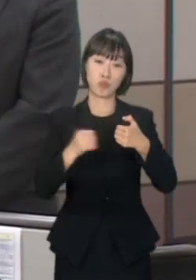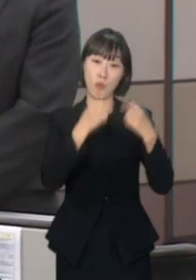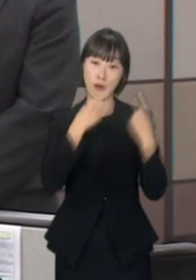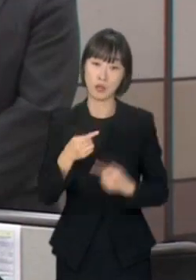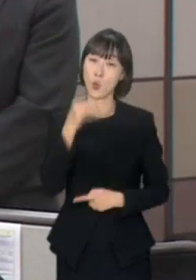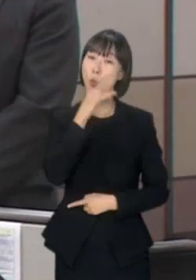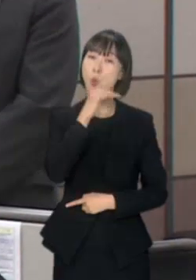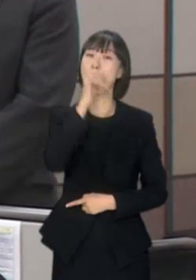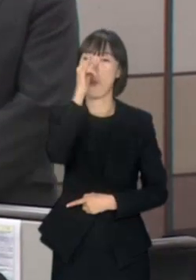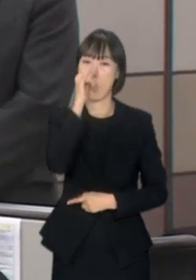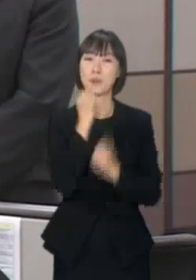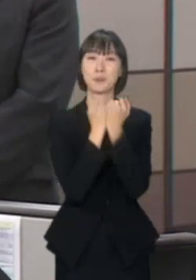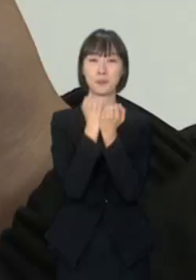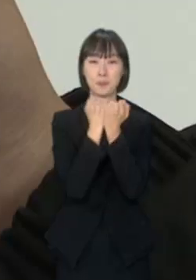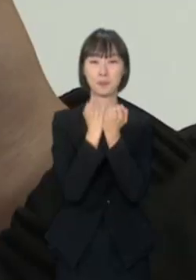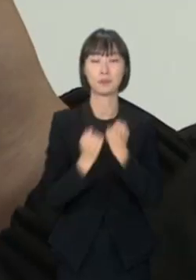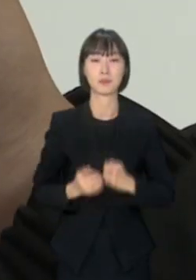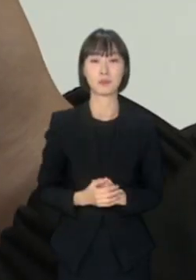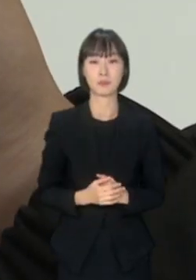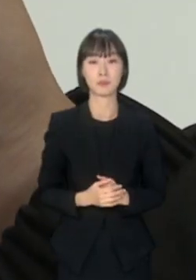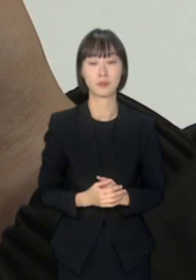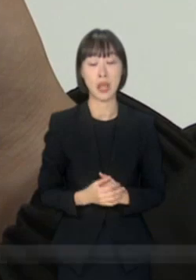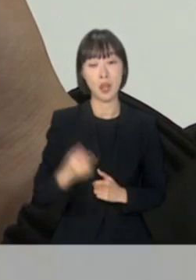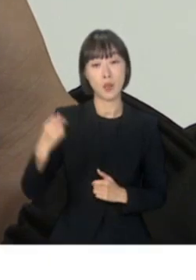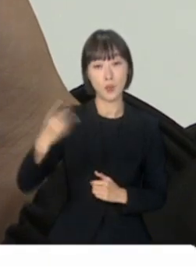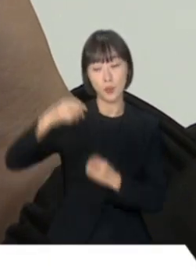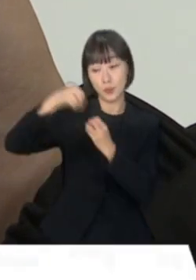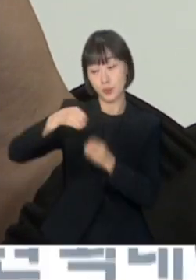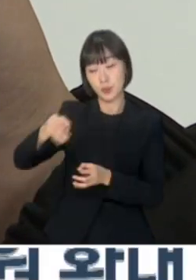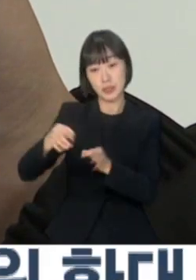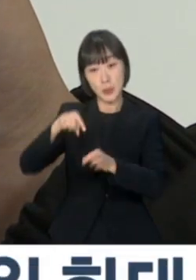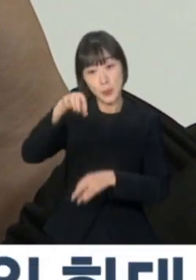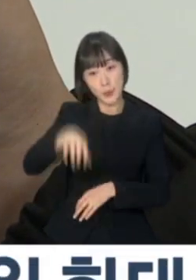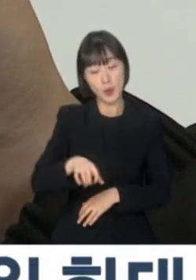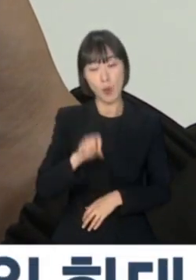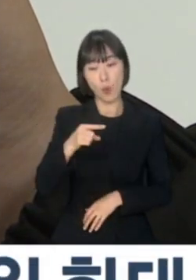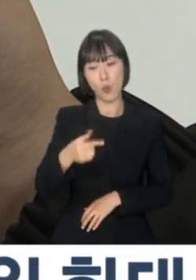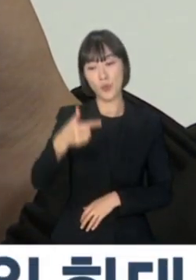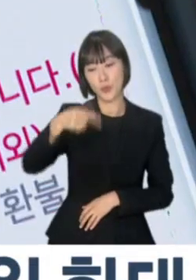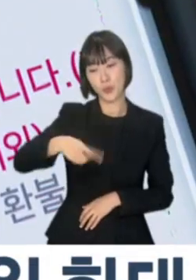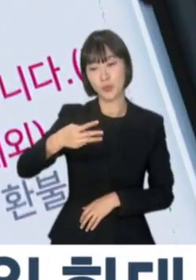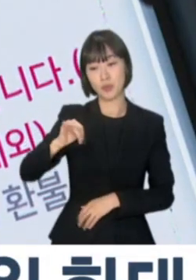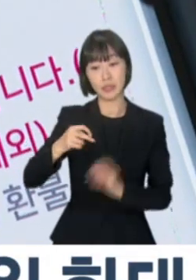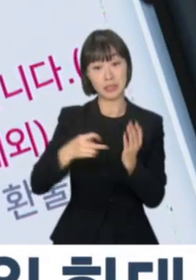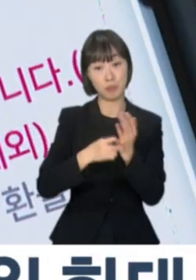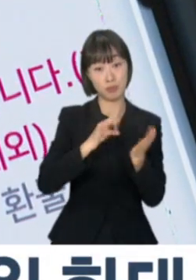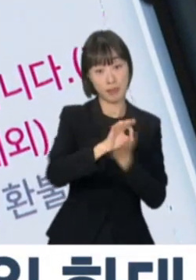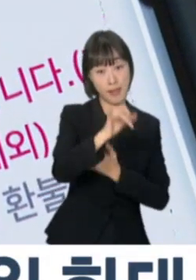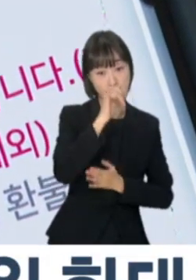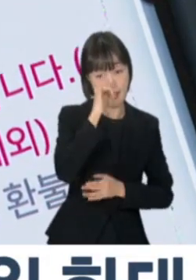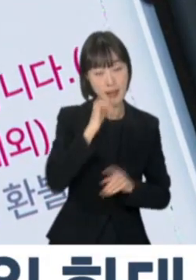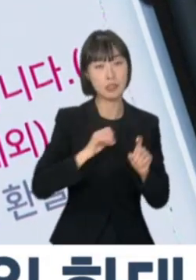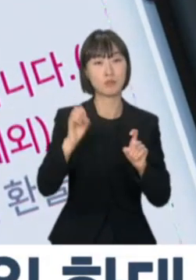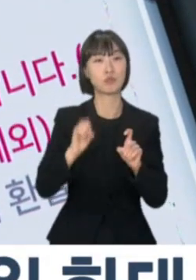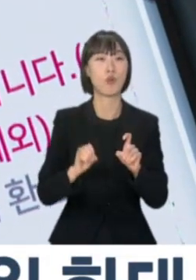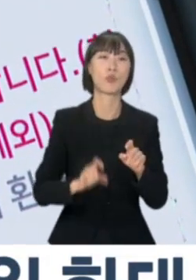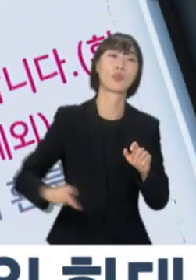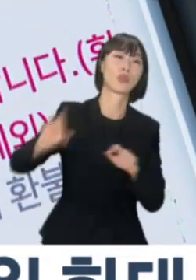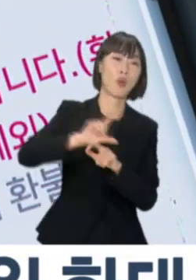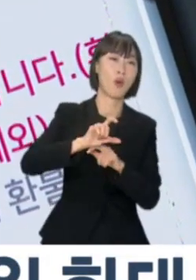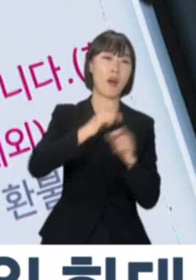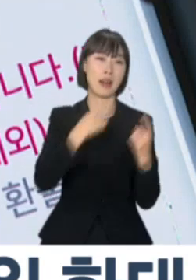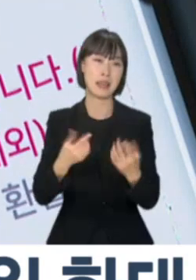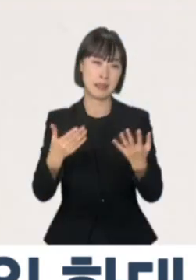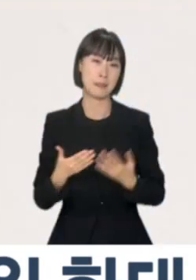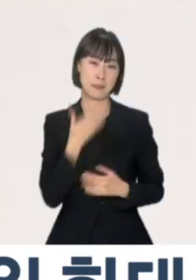거라고 정부는 설명했습니다. 여기에 전통시장에서 온누리 상품권을 이용하면 10% 더 저렴하게 장을 볼 수